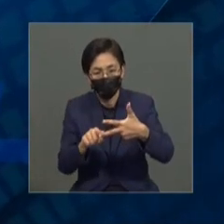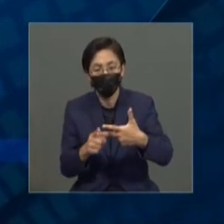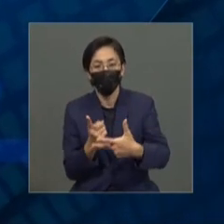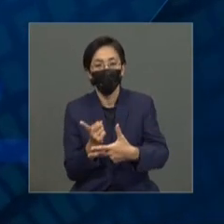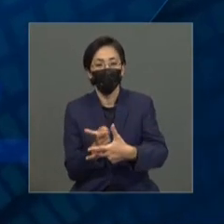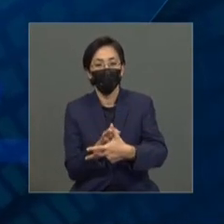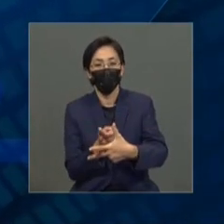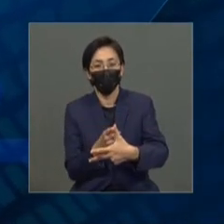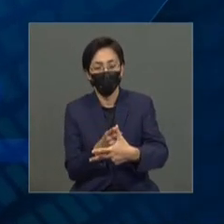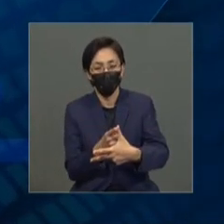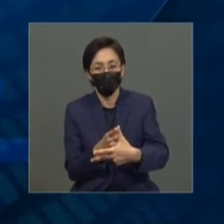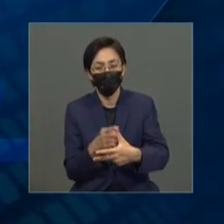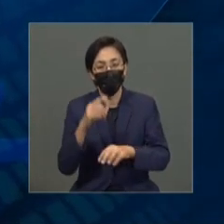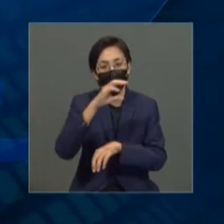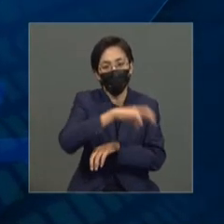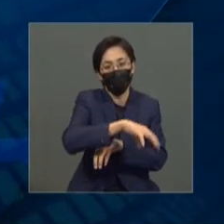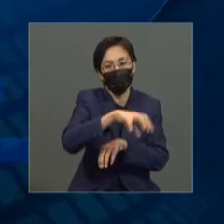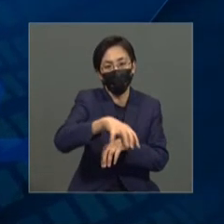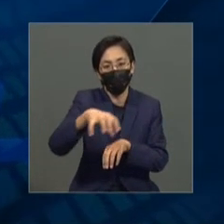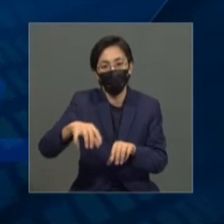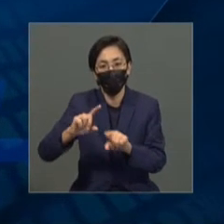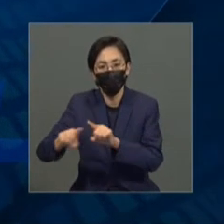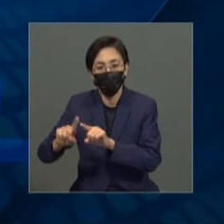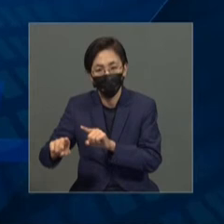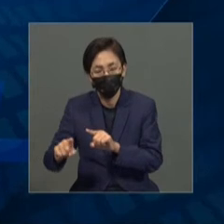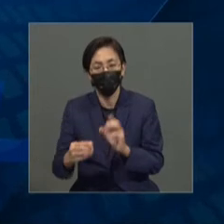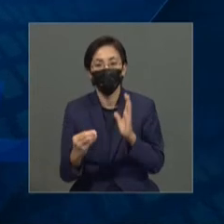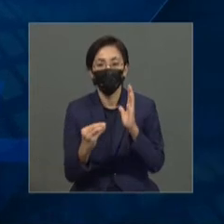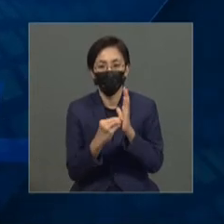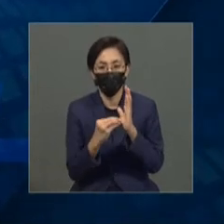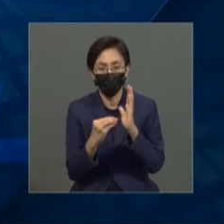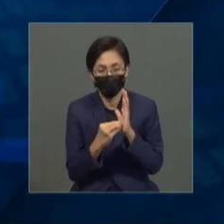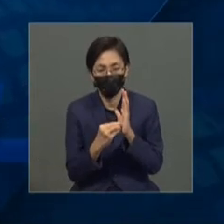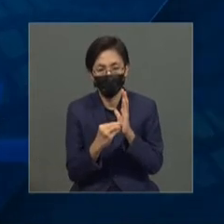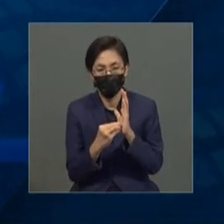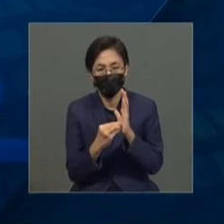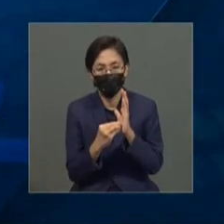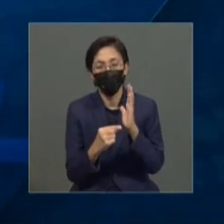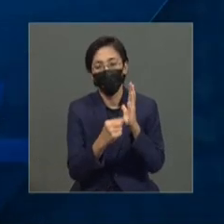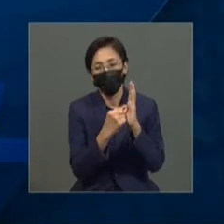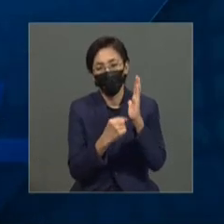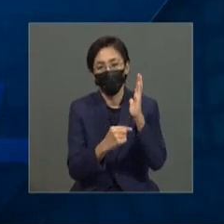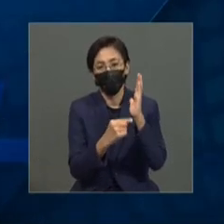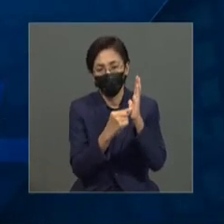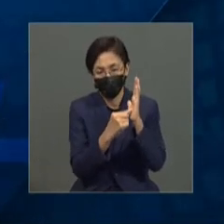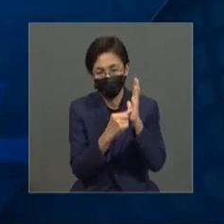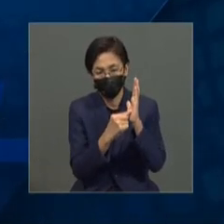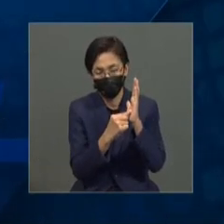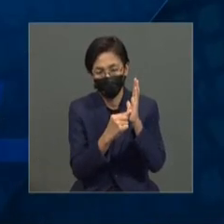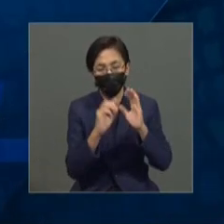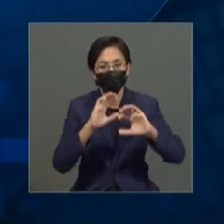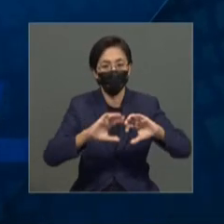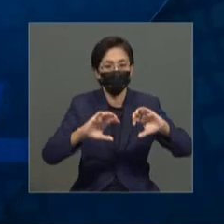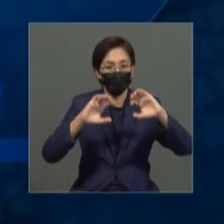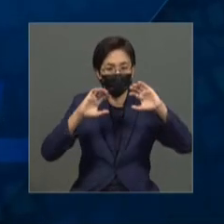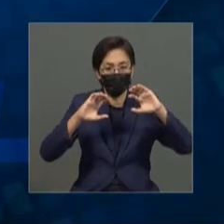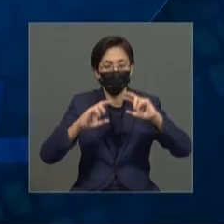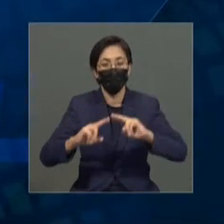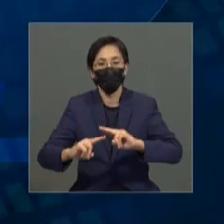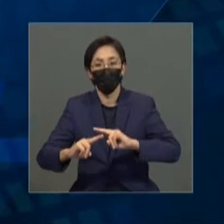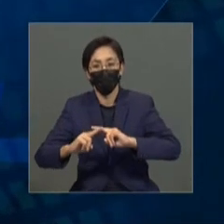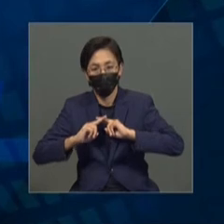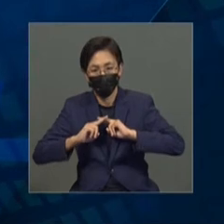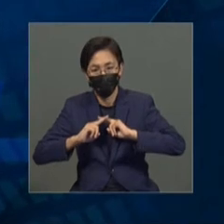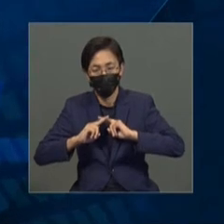แรกนะคะคือให้ทุกหน่วยงานทั้งกรุงเทพมหานครและปริมณฑลทั้งภาครัฐและเอกชนนะ